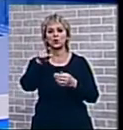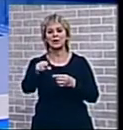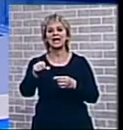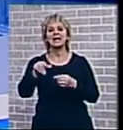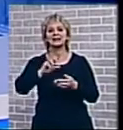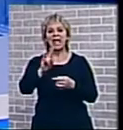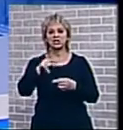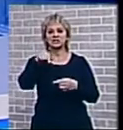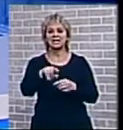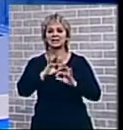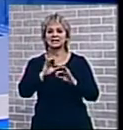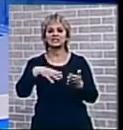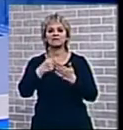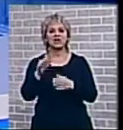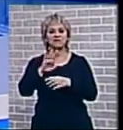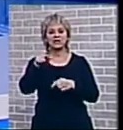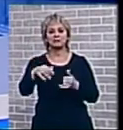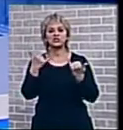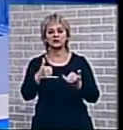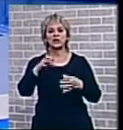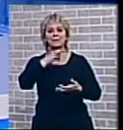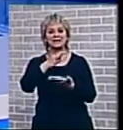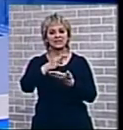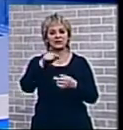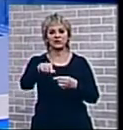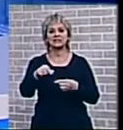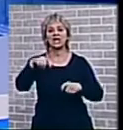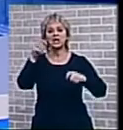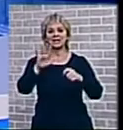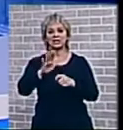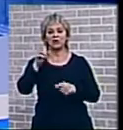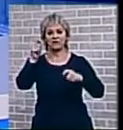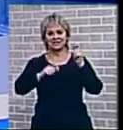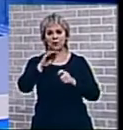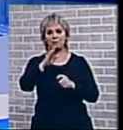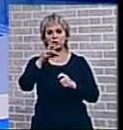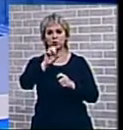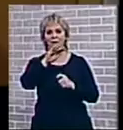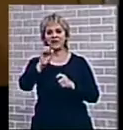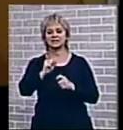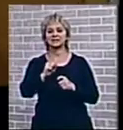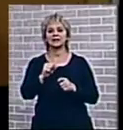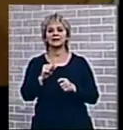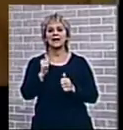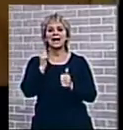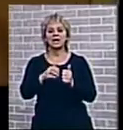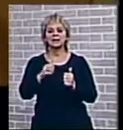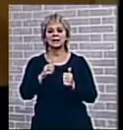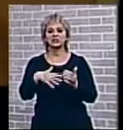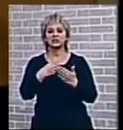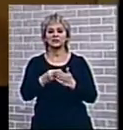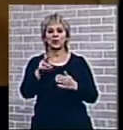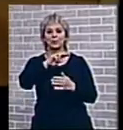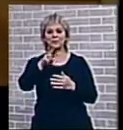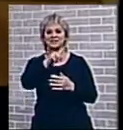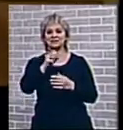«Такси», рассказал о своей короткометражке сегодня на пресс-конференции перед фестивалем «Bridge of Arts». У каждого свой бзик.